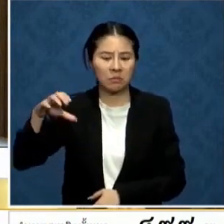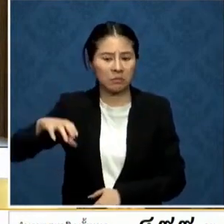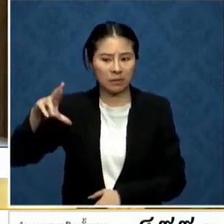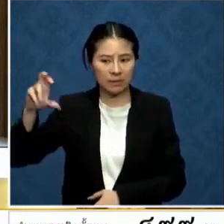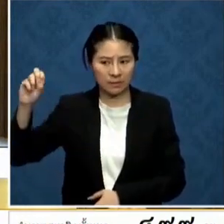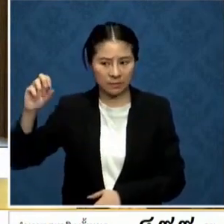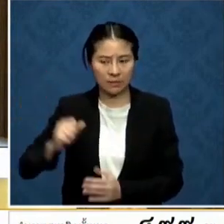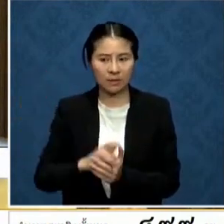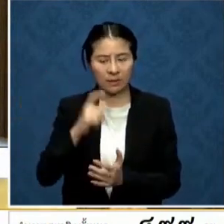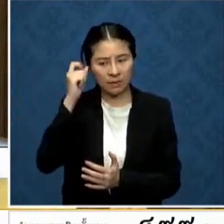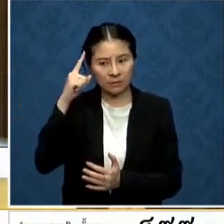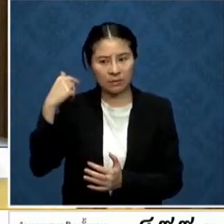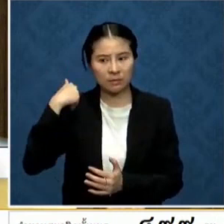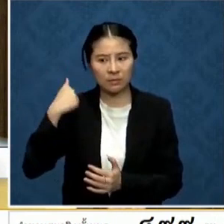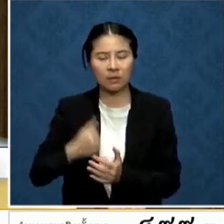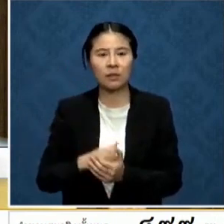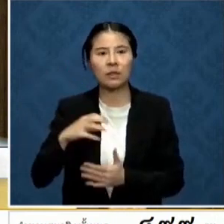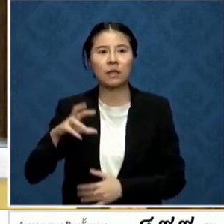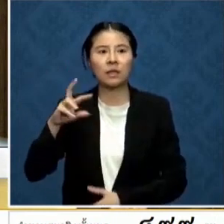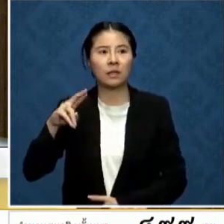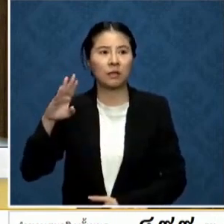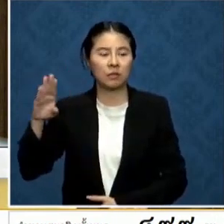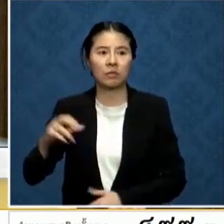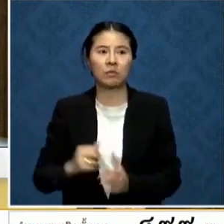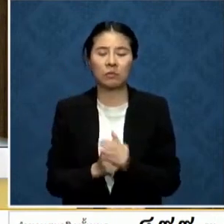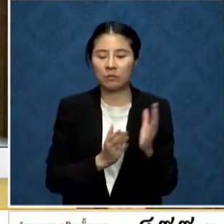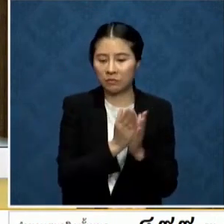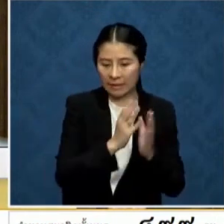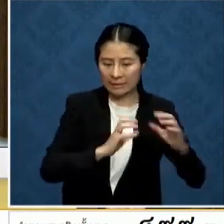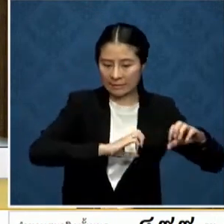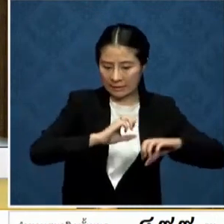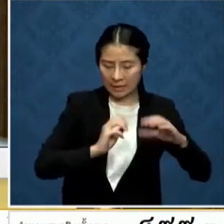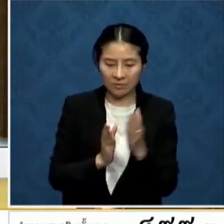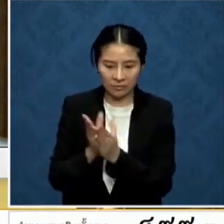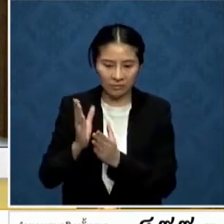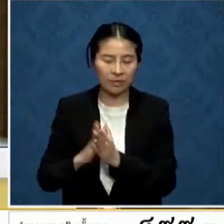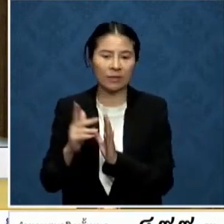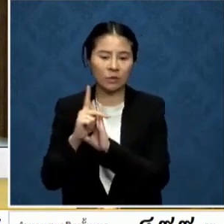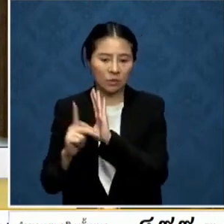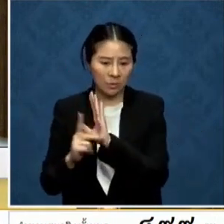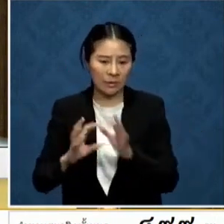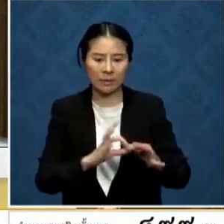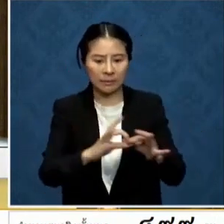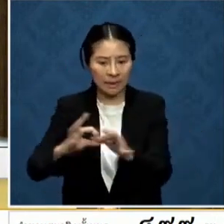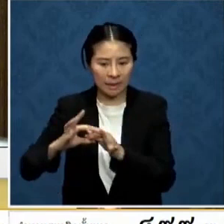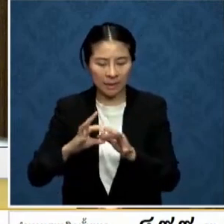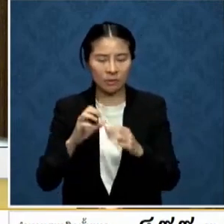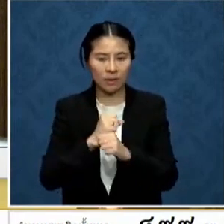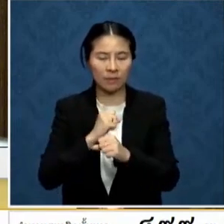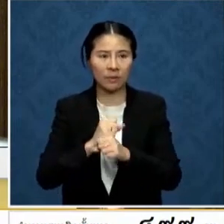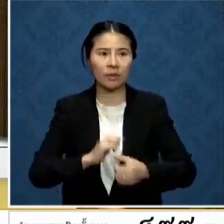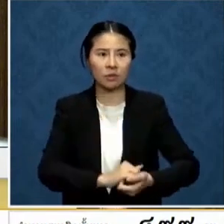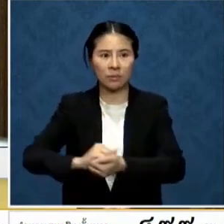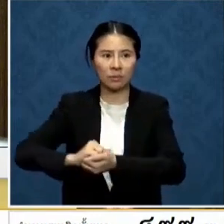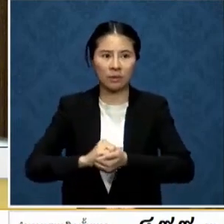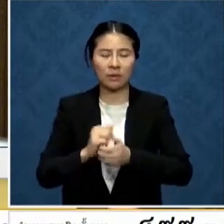ผมก็ต้องบอกว่าเข้าใจเป็นอย่างดีครับว่าในระบบรัฐสภานั้นฝ่ายบริหารและฝ่ายนิติบัญญัติมันมีความเชื่อเชื่อมโยงกันและความจริงแล้วถ้าท่านเข้าใจในระบบรัฐสภาท่านก็จะรู้ว่า